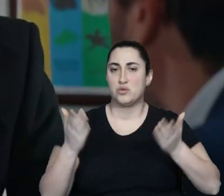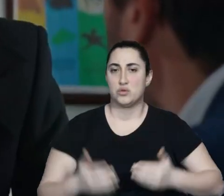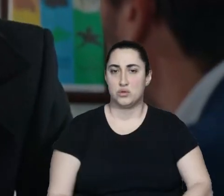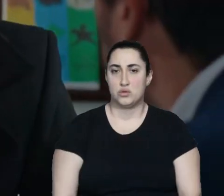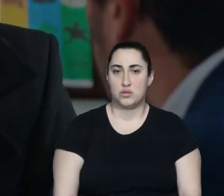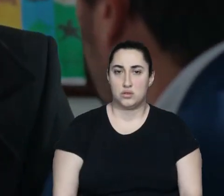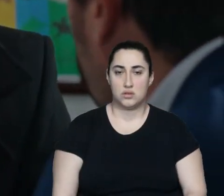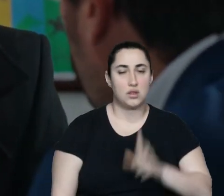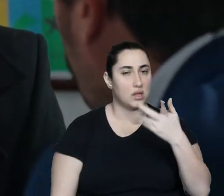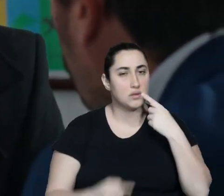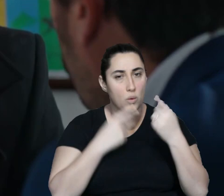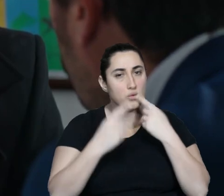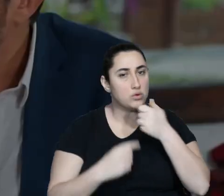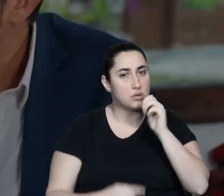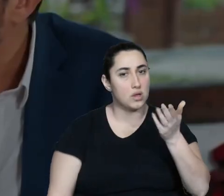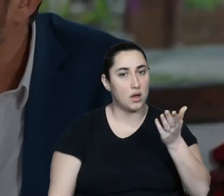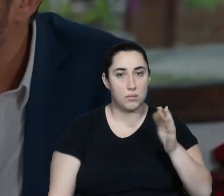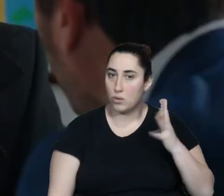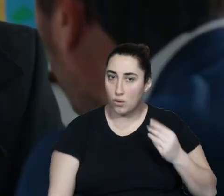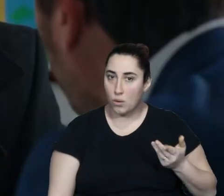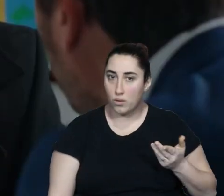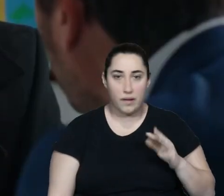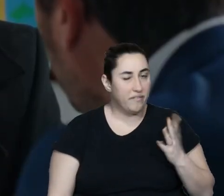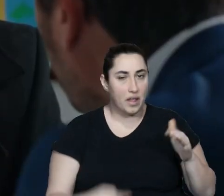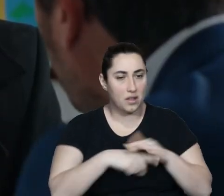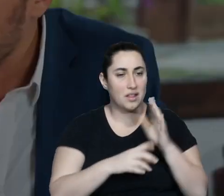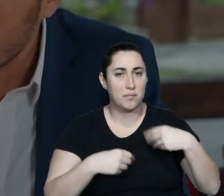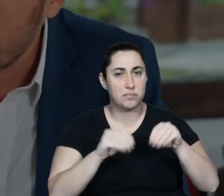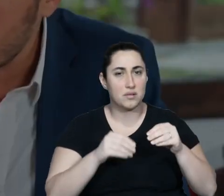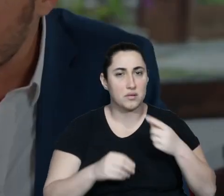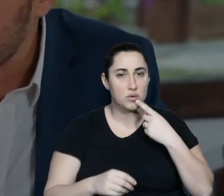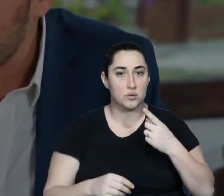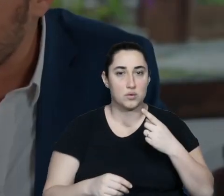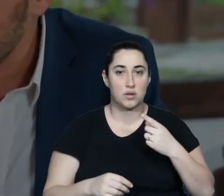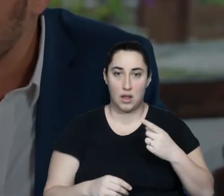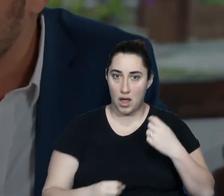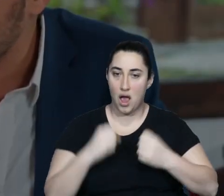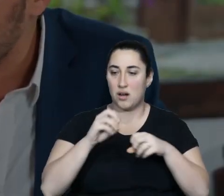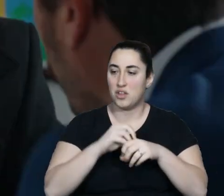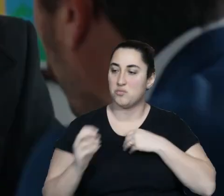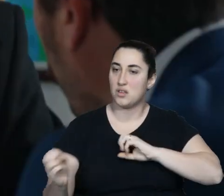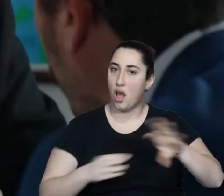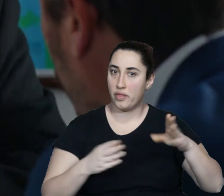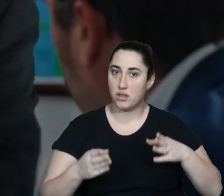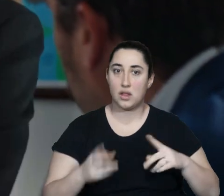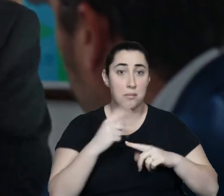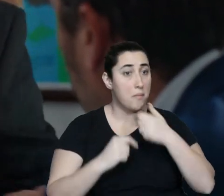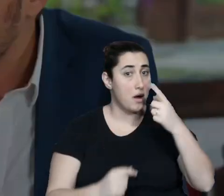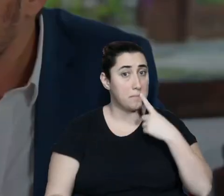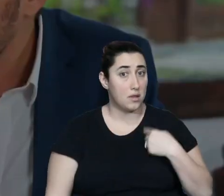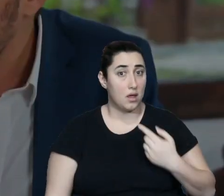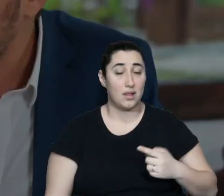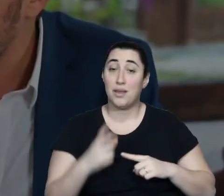şebekesisiniz siz. Sen nasıl konuşuyorsun abi benle? Hayırdır? Ne ihaneti, ne satması? Oğlum pet şişe gibi arabadan atmadın mı bizi? İbrahim abi